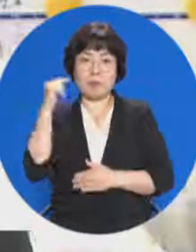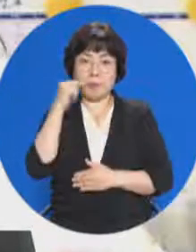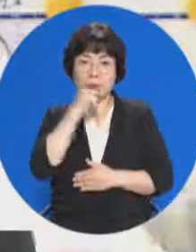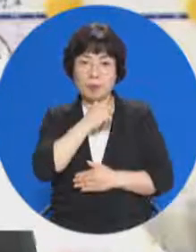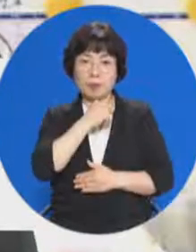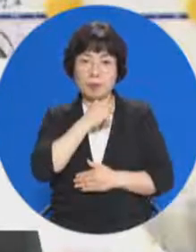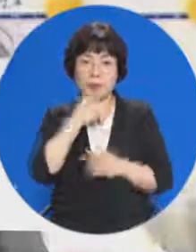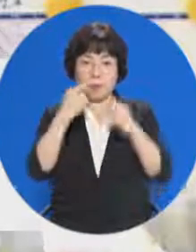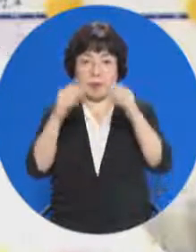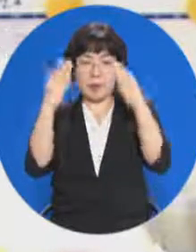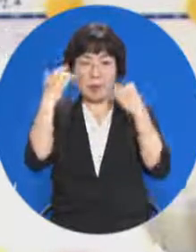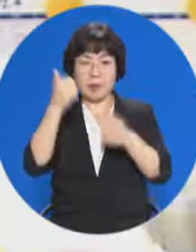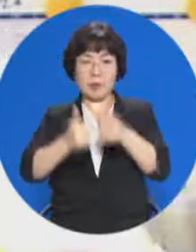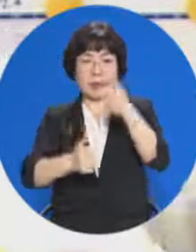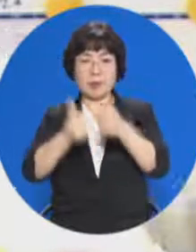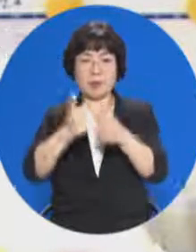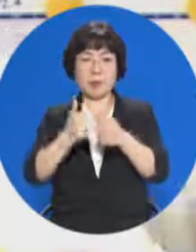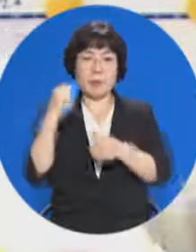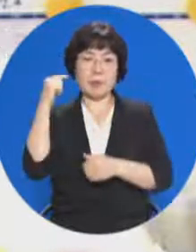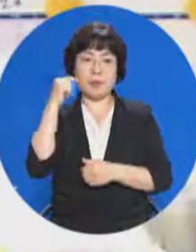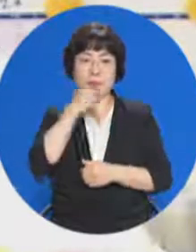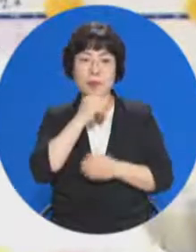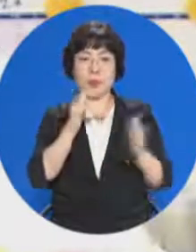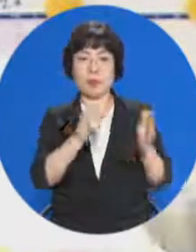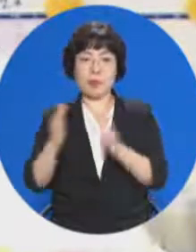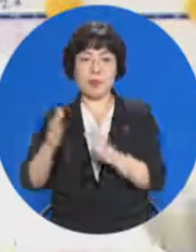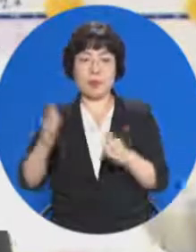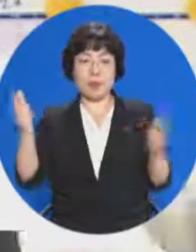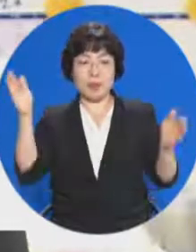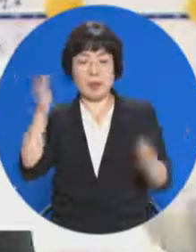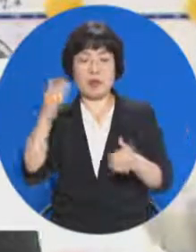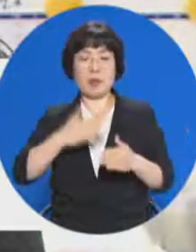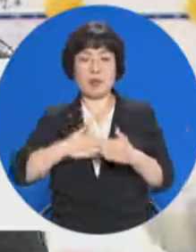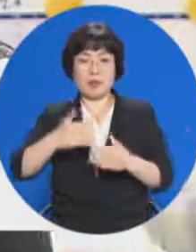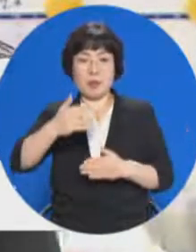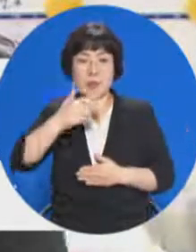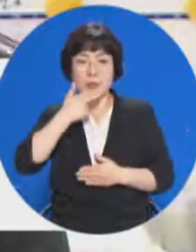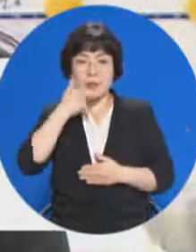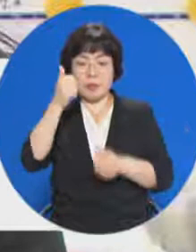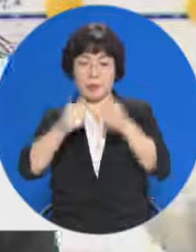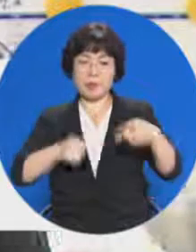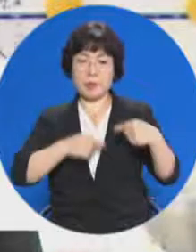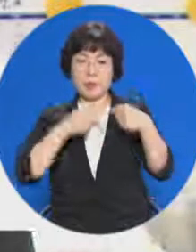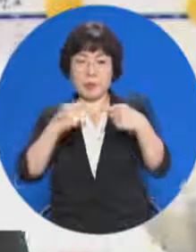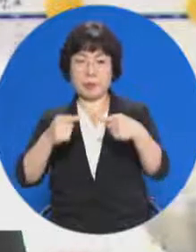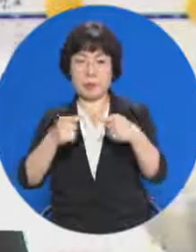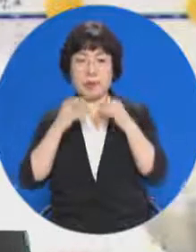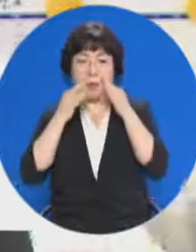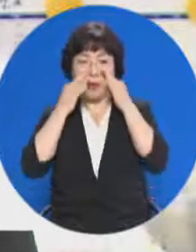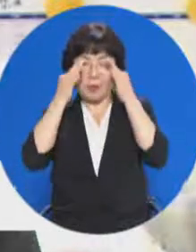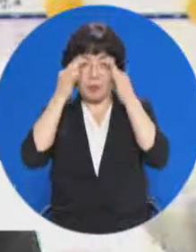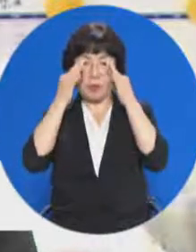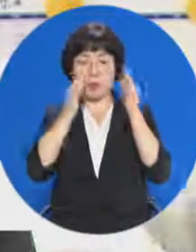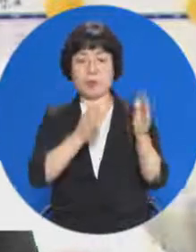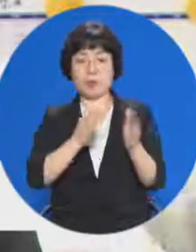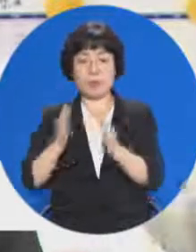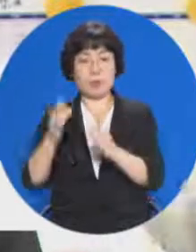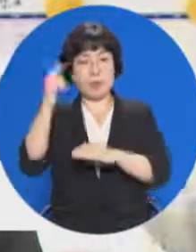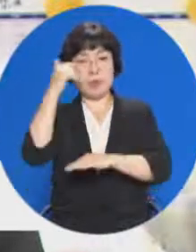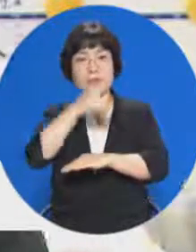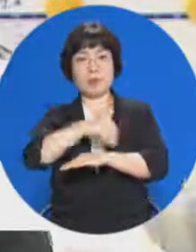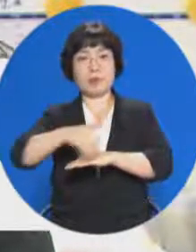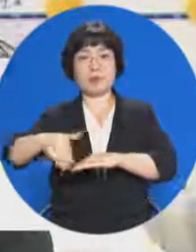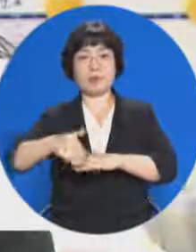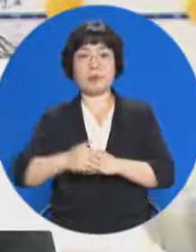이제 실시하고요. 해서 수능 대비를 철저히 하도록 해서 아이들이 불안감 없이 시험에 응할 수 있도록 최대한